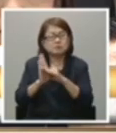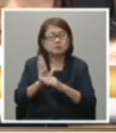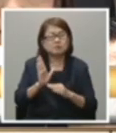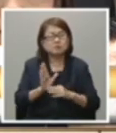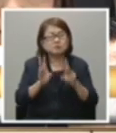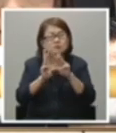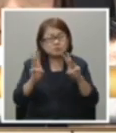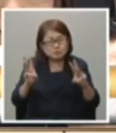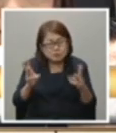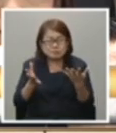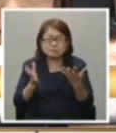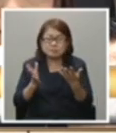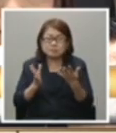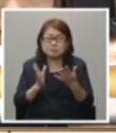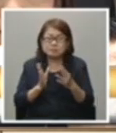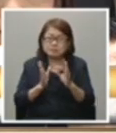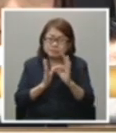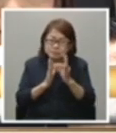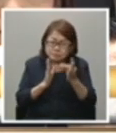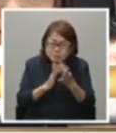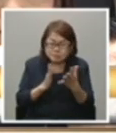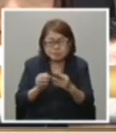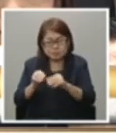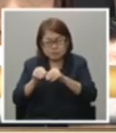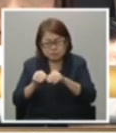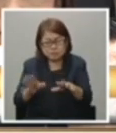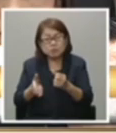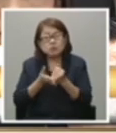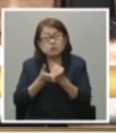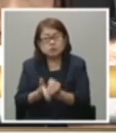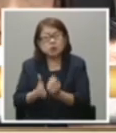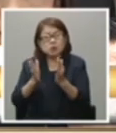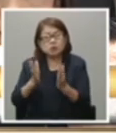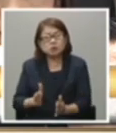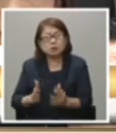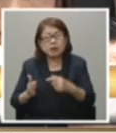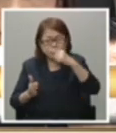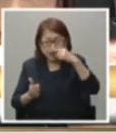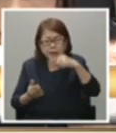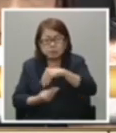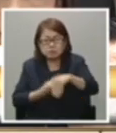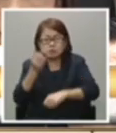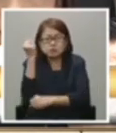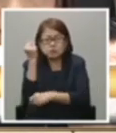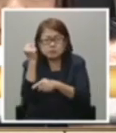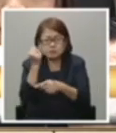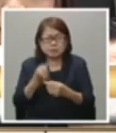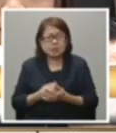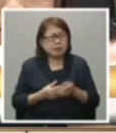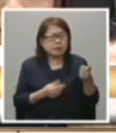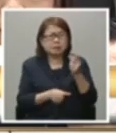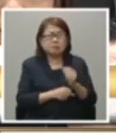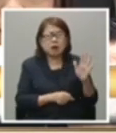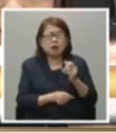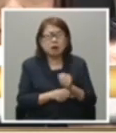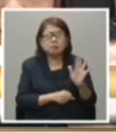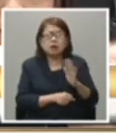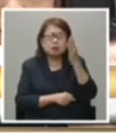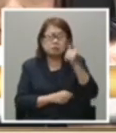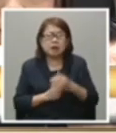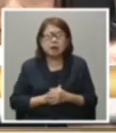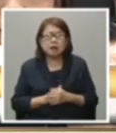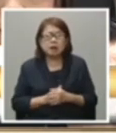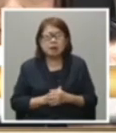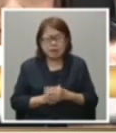น์ช่วยคนเล็กคนน้อยแต่ท่านไม่ทำอยู่แล้วท่านเห็นแต่ท่านไม่ทำท่านดึงทุนจีนมาคนไ